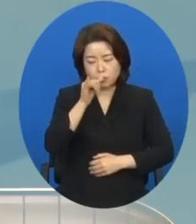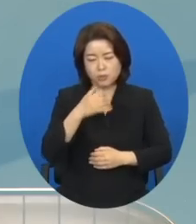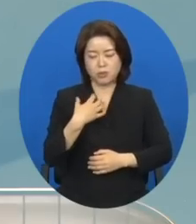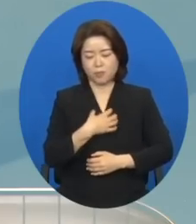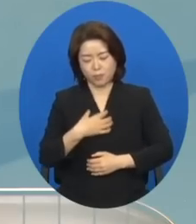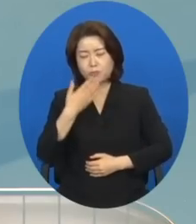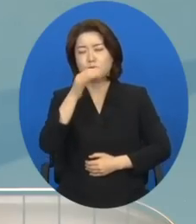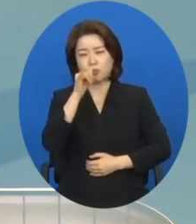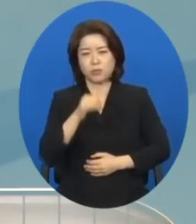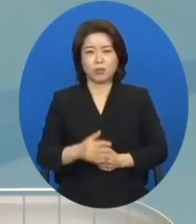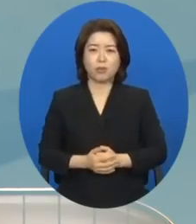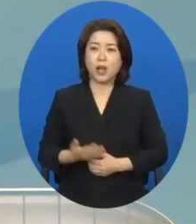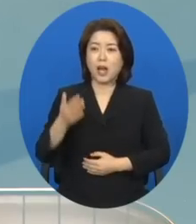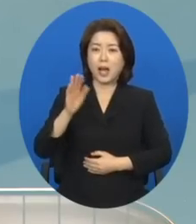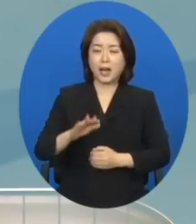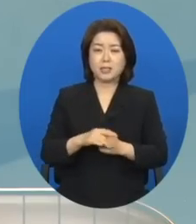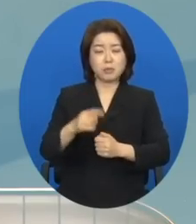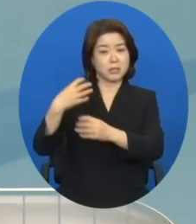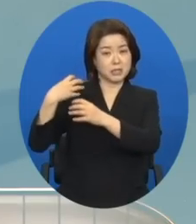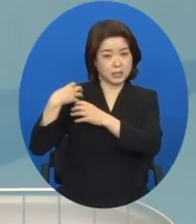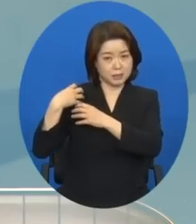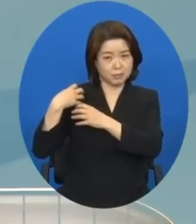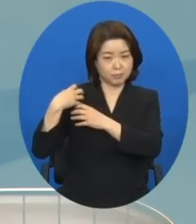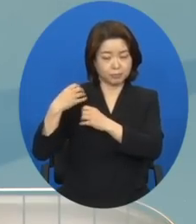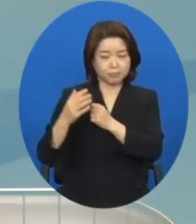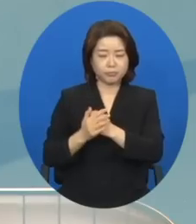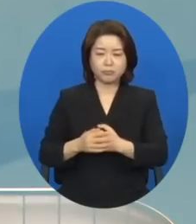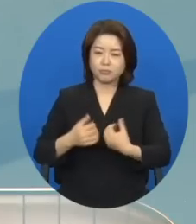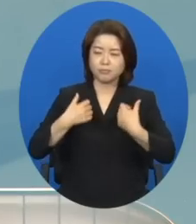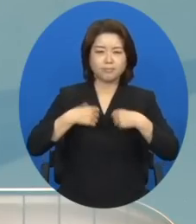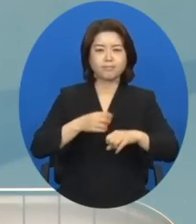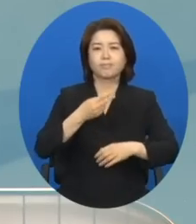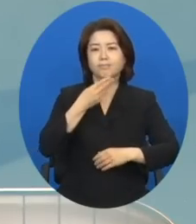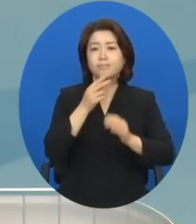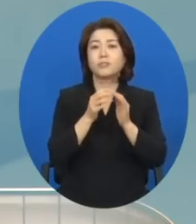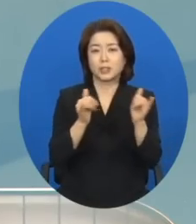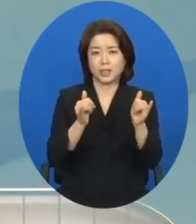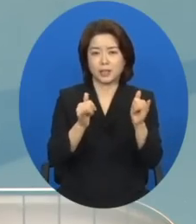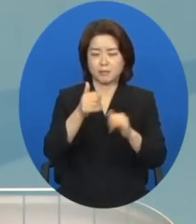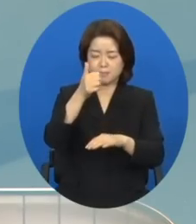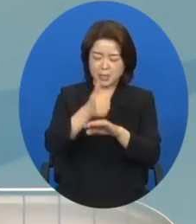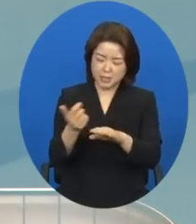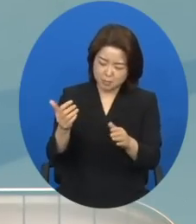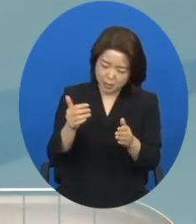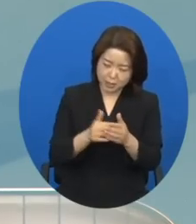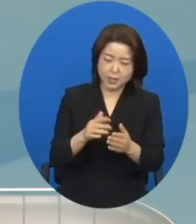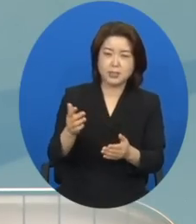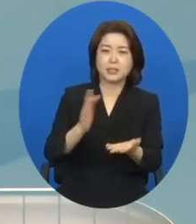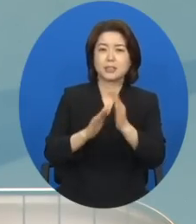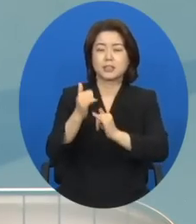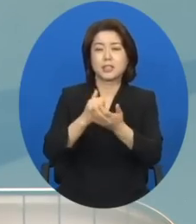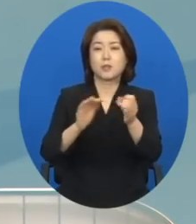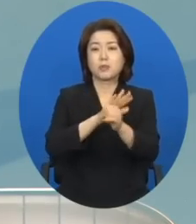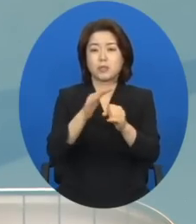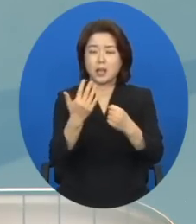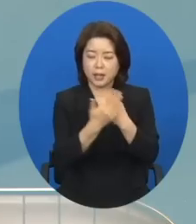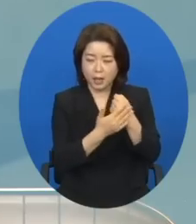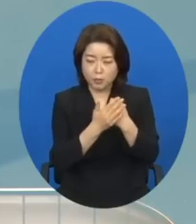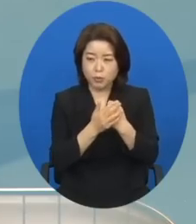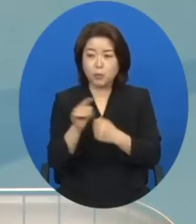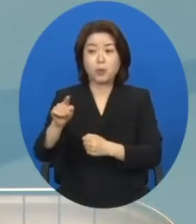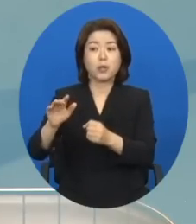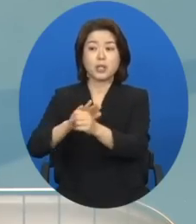있습니다. 그런데 그 짐 되는 것을 포기하지 않는 그 사람, 끝까지 그 예수님의 사랑 때문에 사랑하는 그